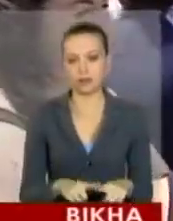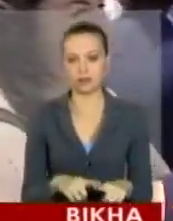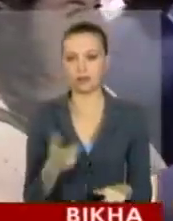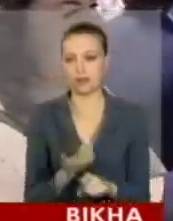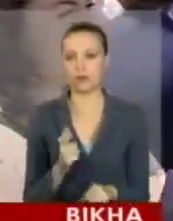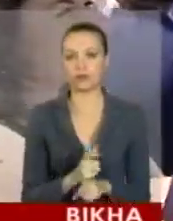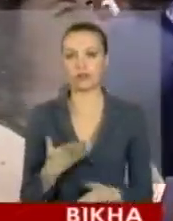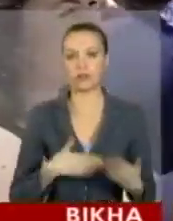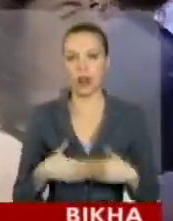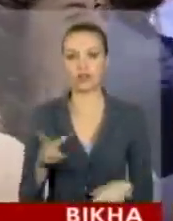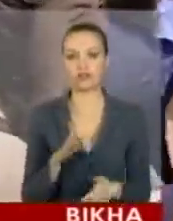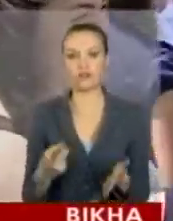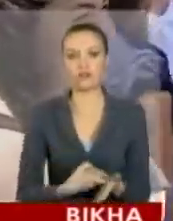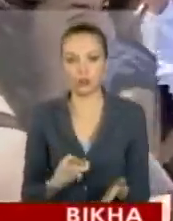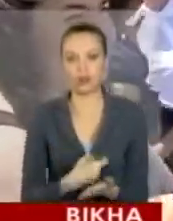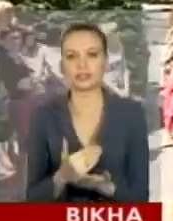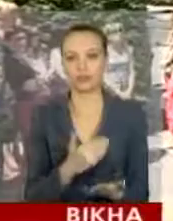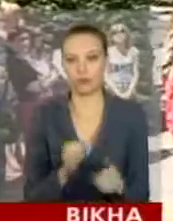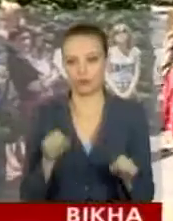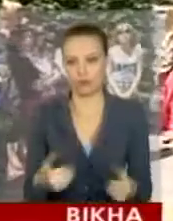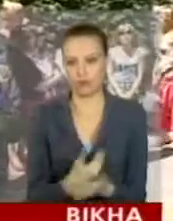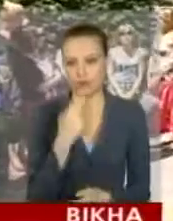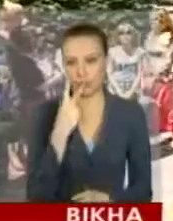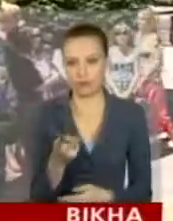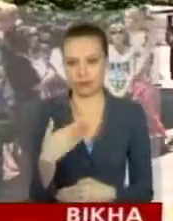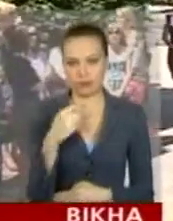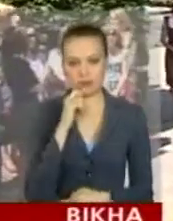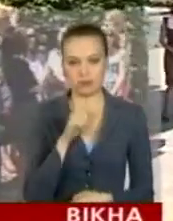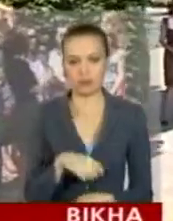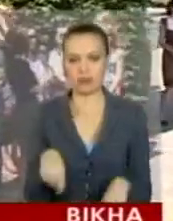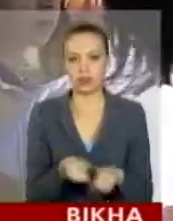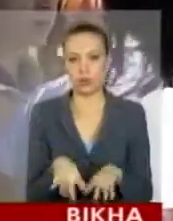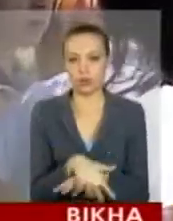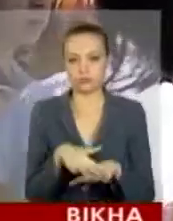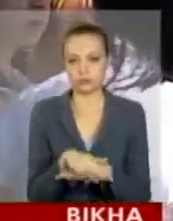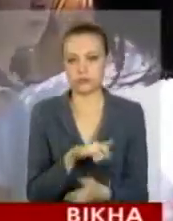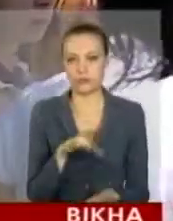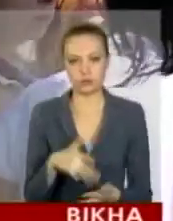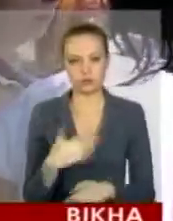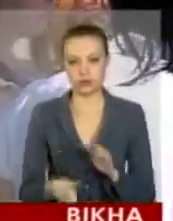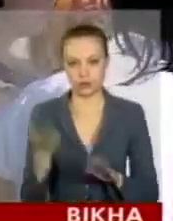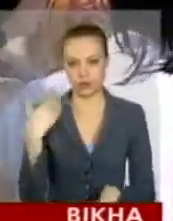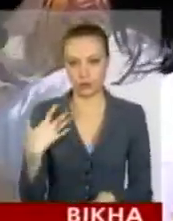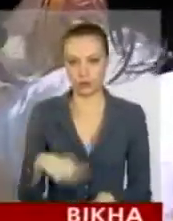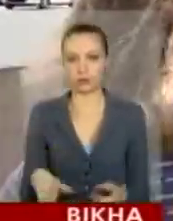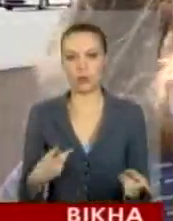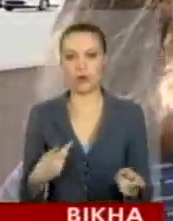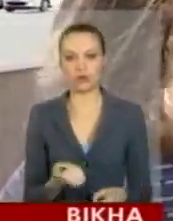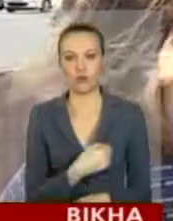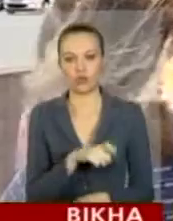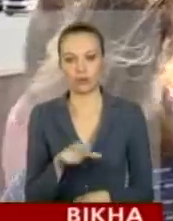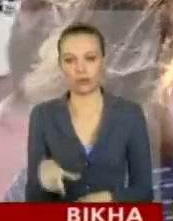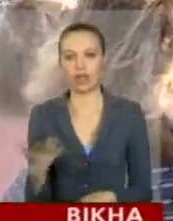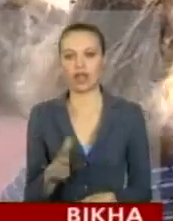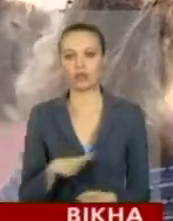очень рада стала, что его в Донецке вновь можно видеть. Такої навали людей на вулицях міста давно не було. Озброєні бойовики,